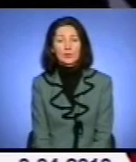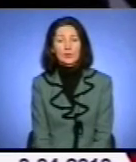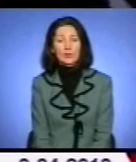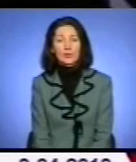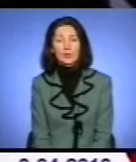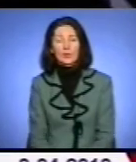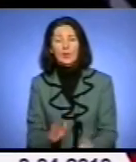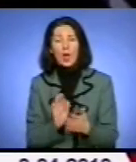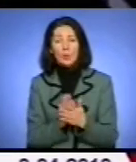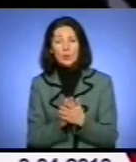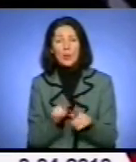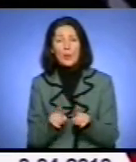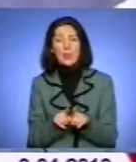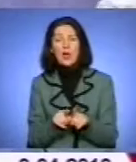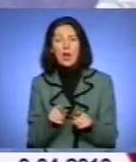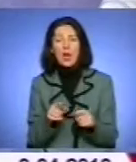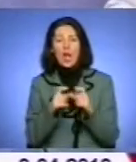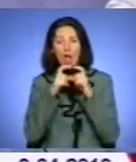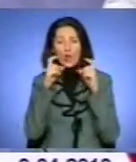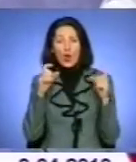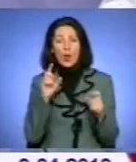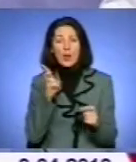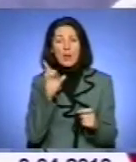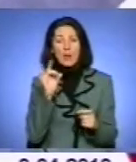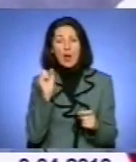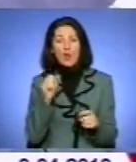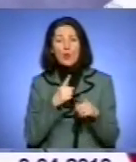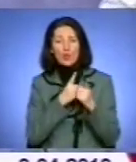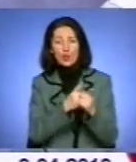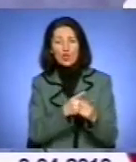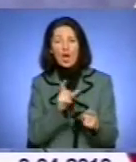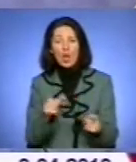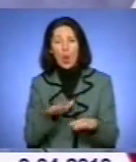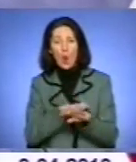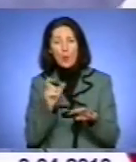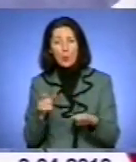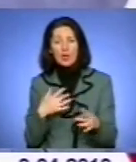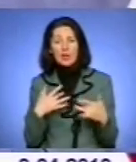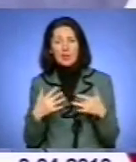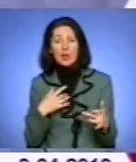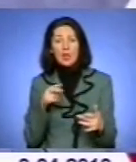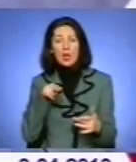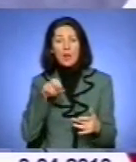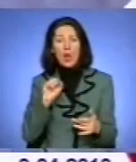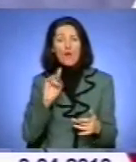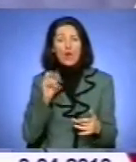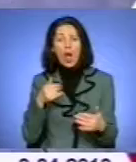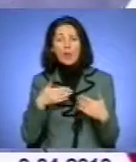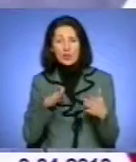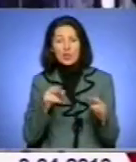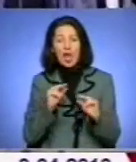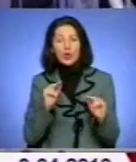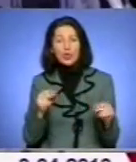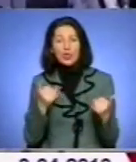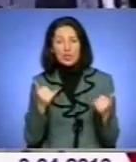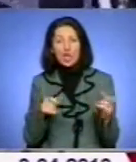Гучними оплесками та вигуками «Браво» проводжала публіка зі сцени Михайла Павлюка, випускника училища, а тепер студента